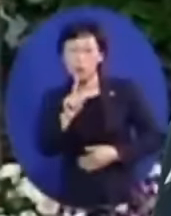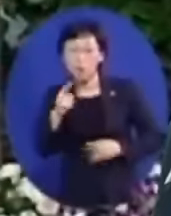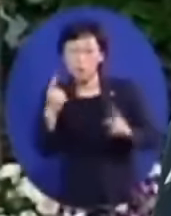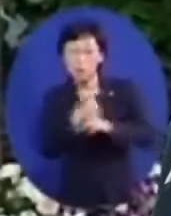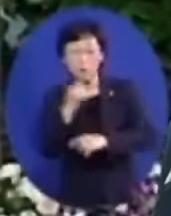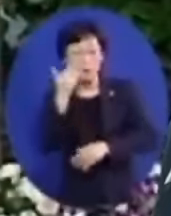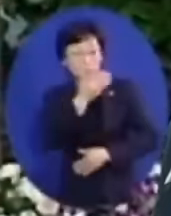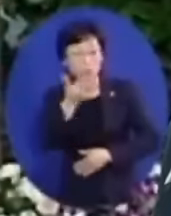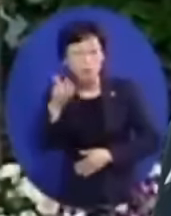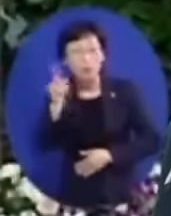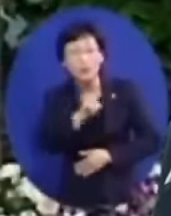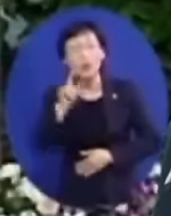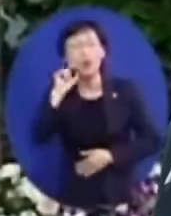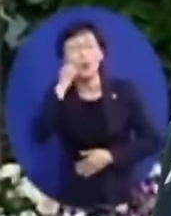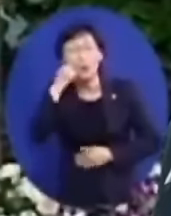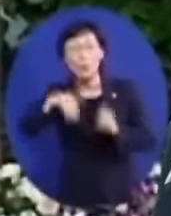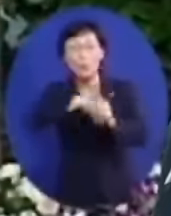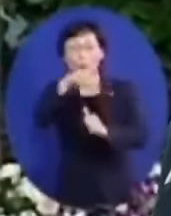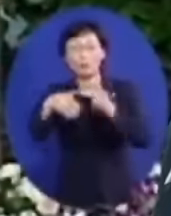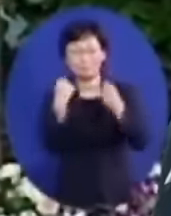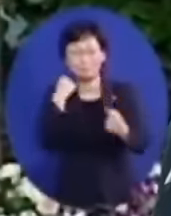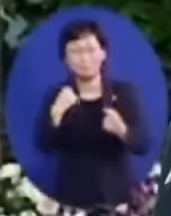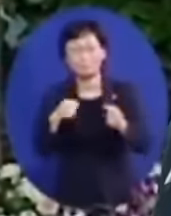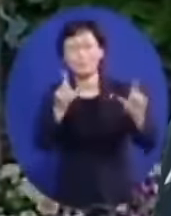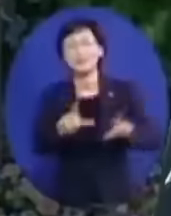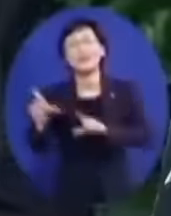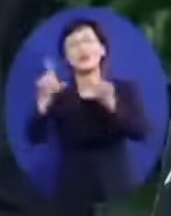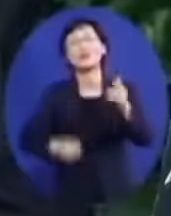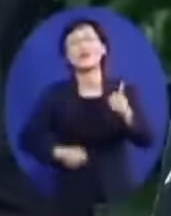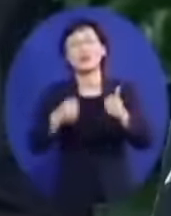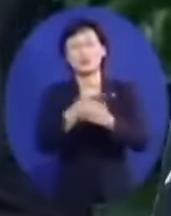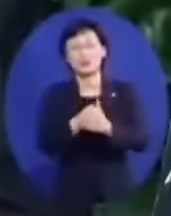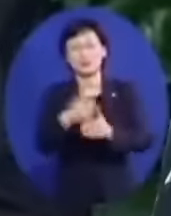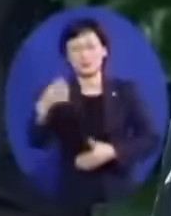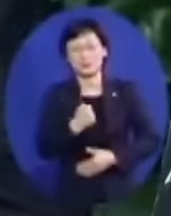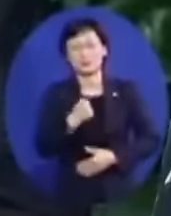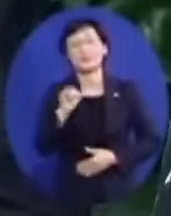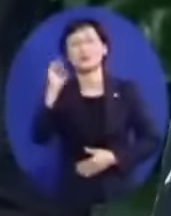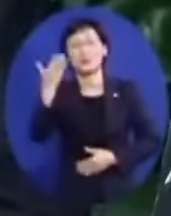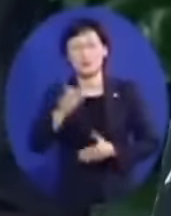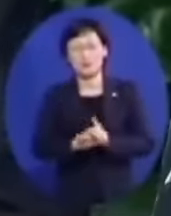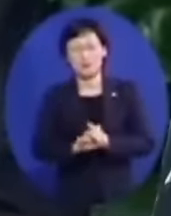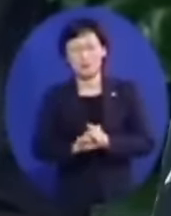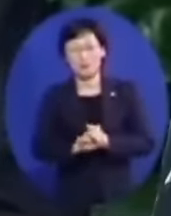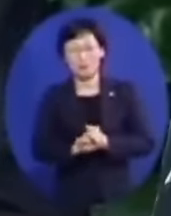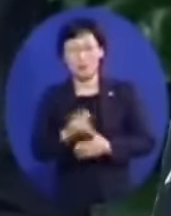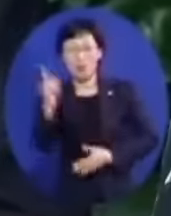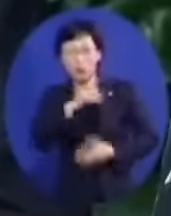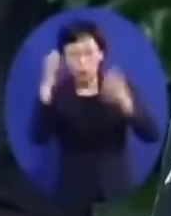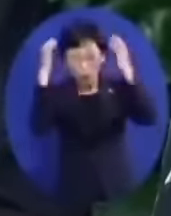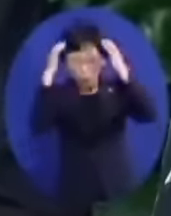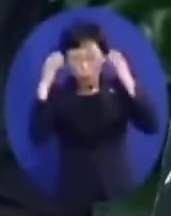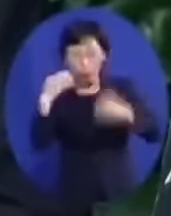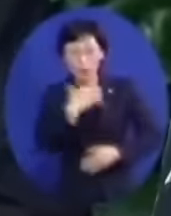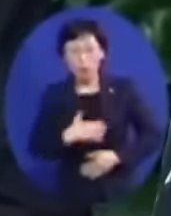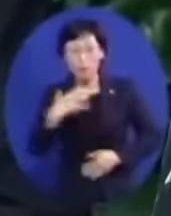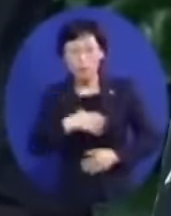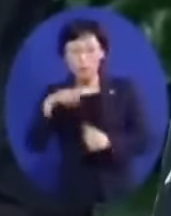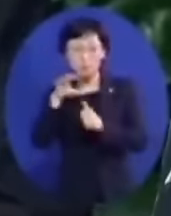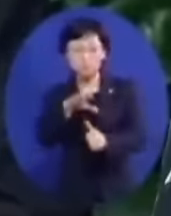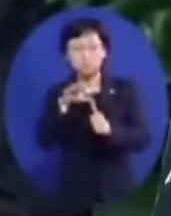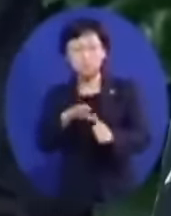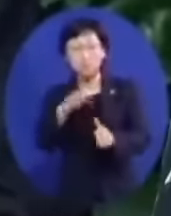어떠한 어려운 환경이 되어도 삶의 용기를 잃지 않습니다. 어떠한 고통과 괴로움과 핍박이